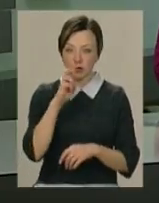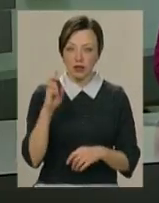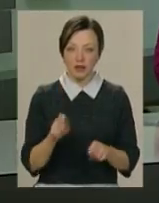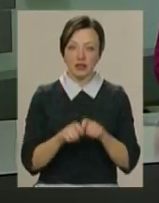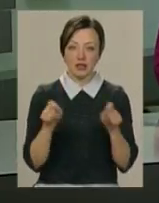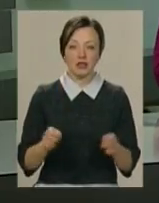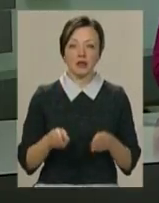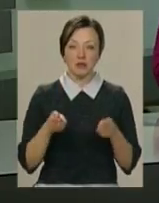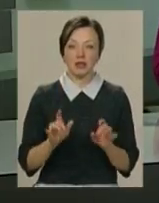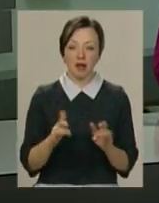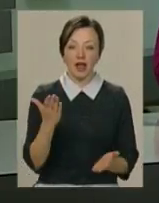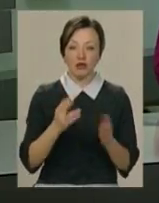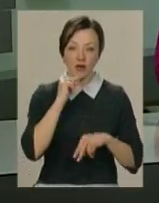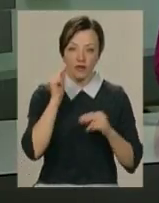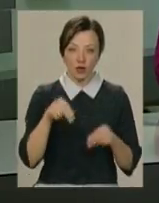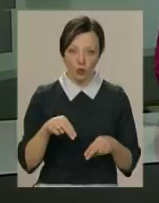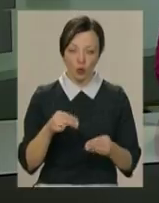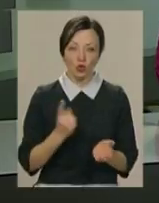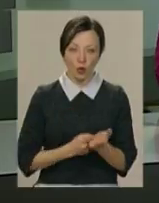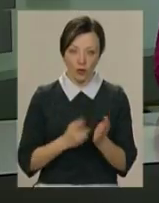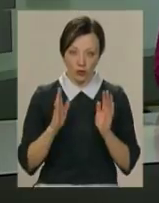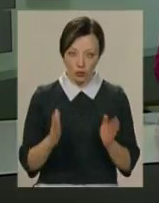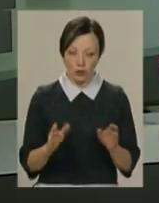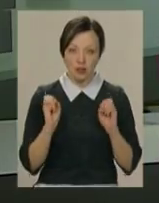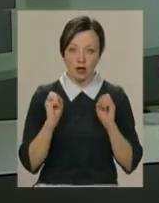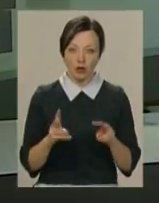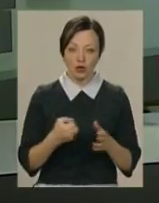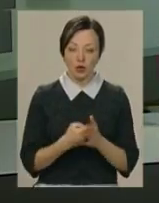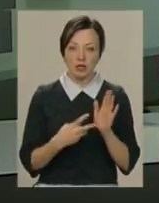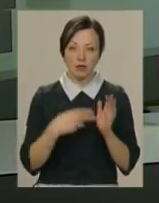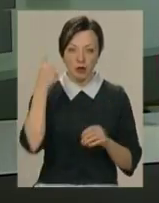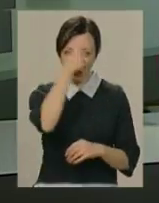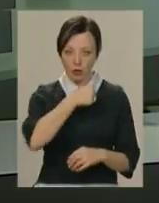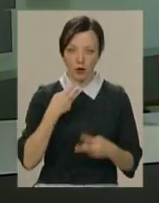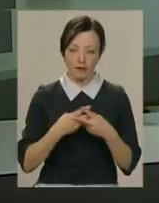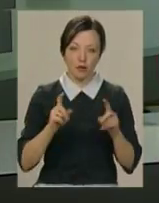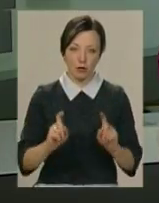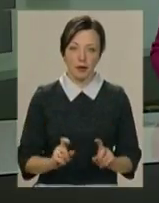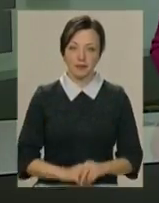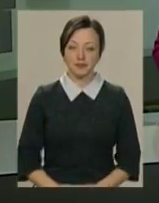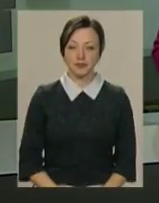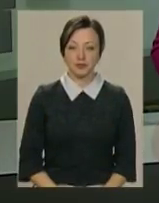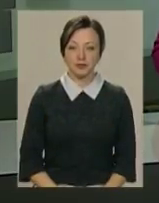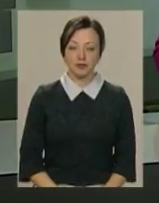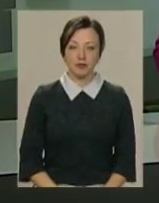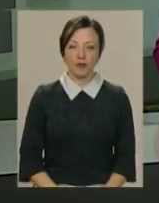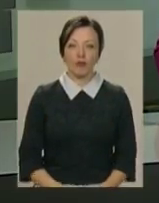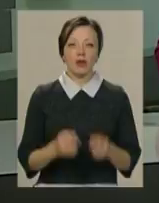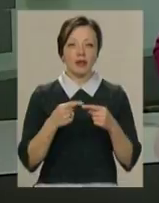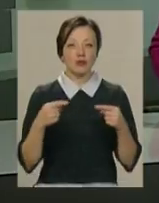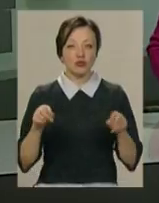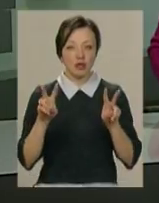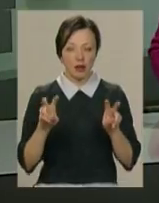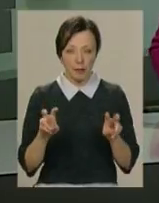кримінальне провадження. Якщо вину підозрюваного доведуть, йому загрожує до 7 років позбавлення волі. І до інших